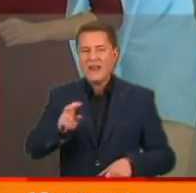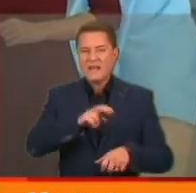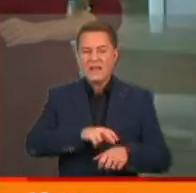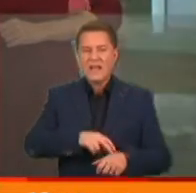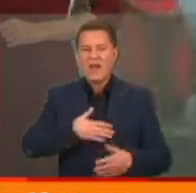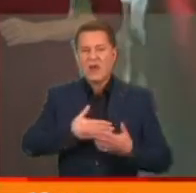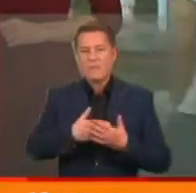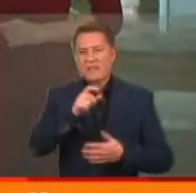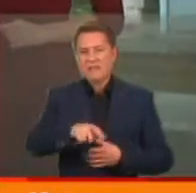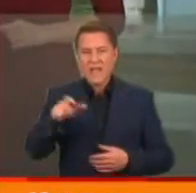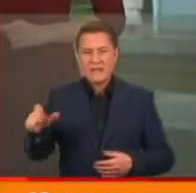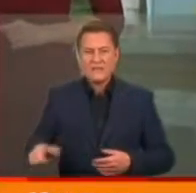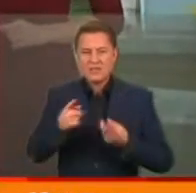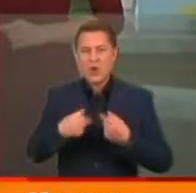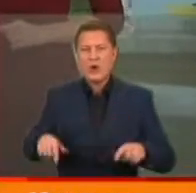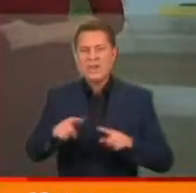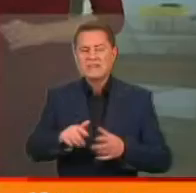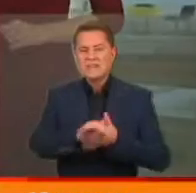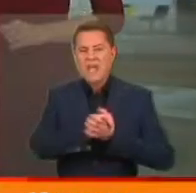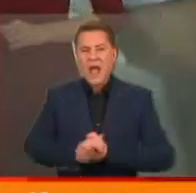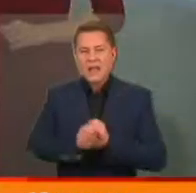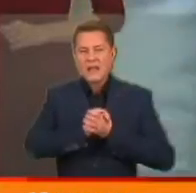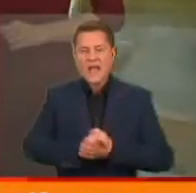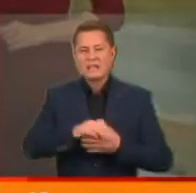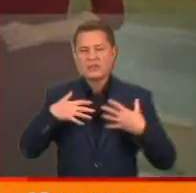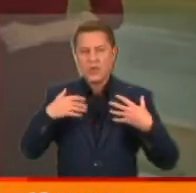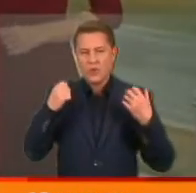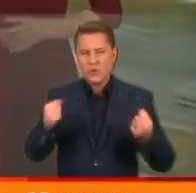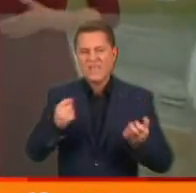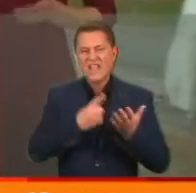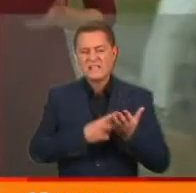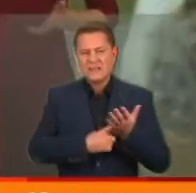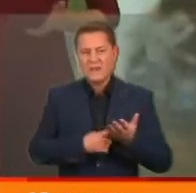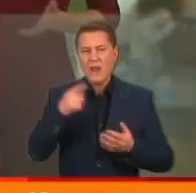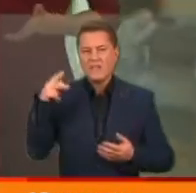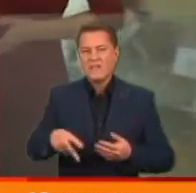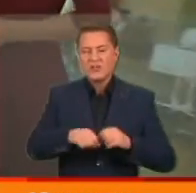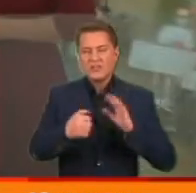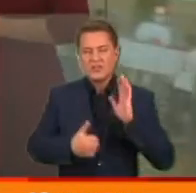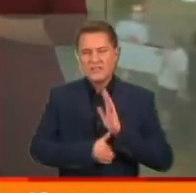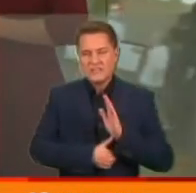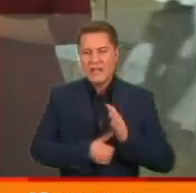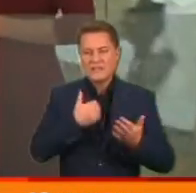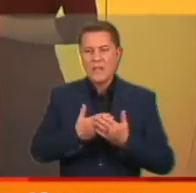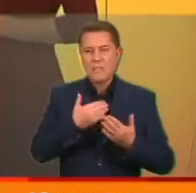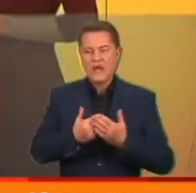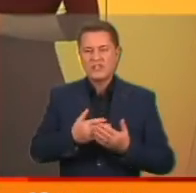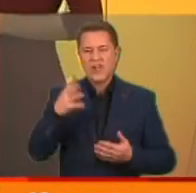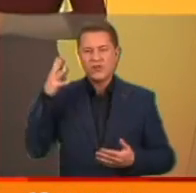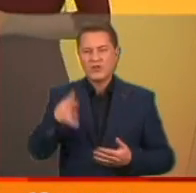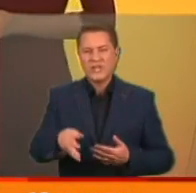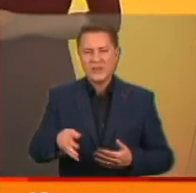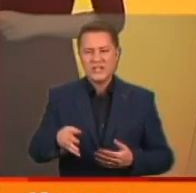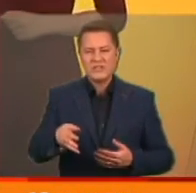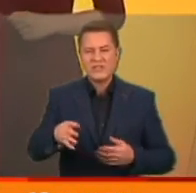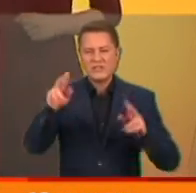громадські активісти. Організація «Альянс громадського здоров'я» ще й доводить цифрами. 2016-й – майже 4